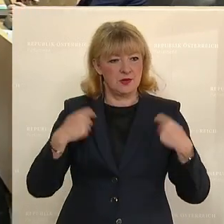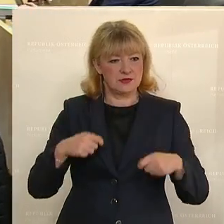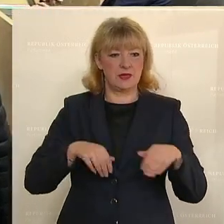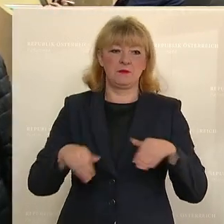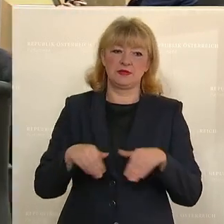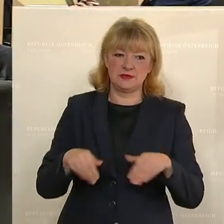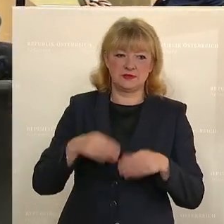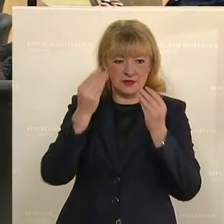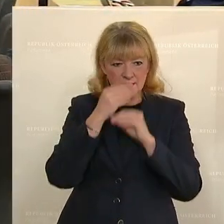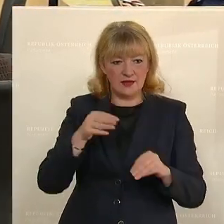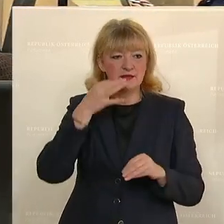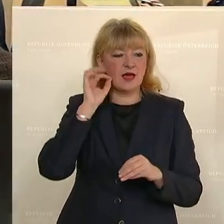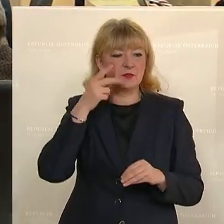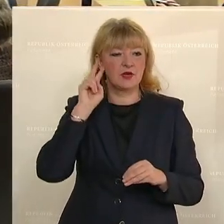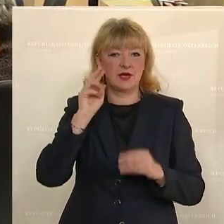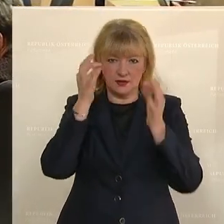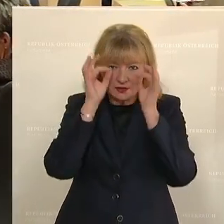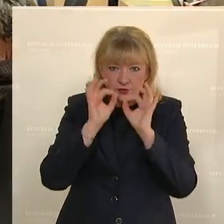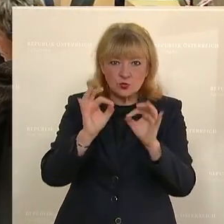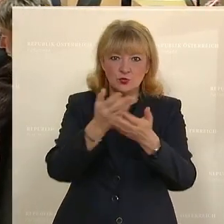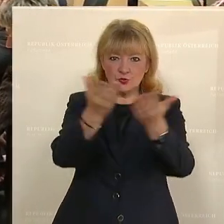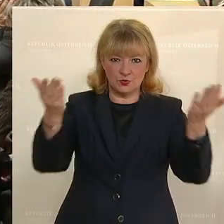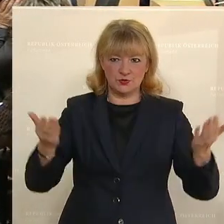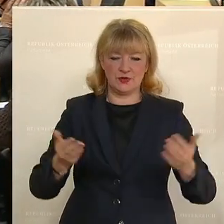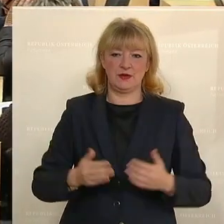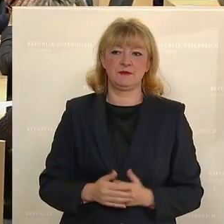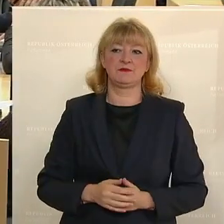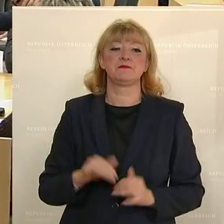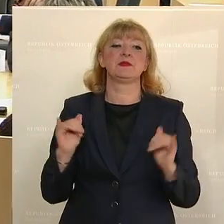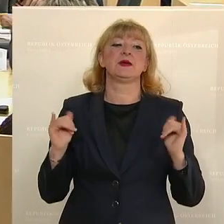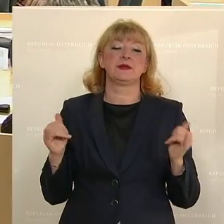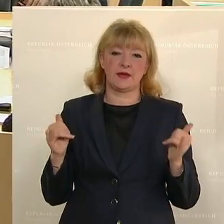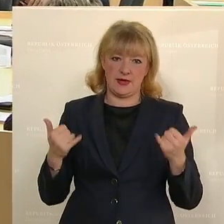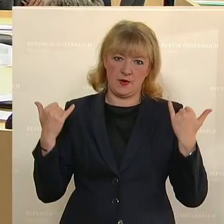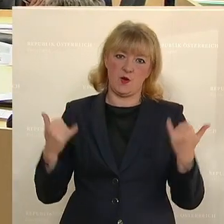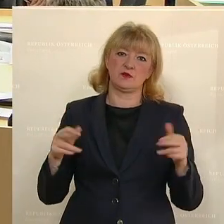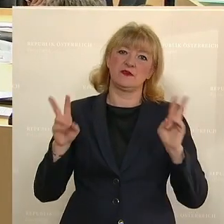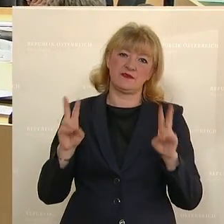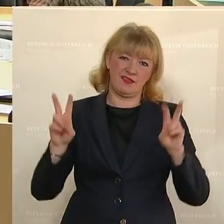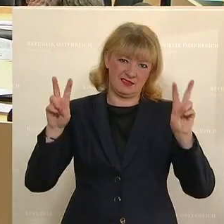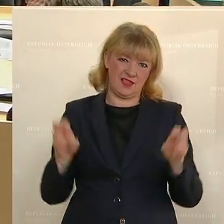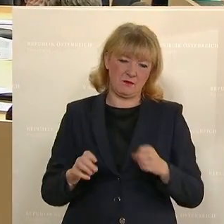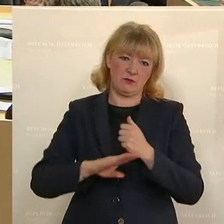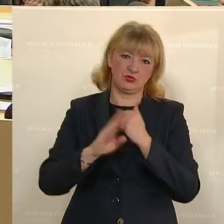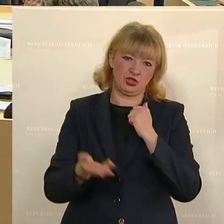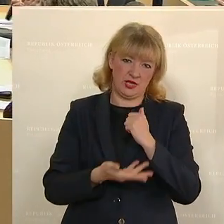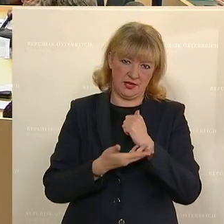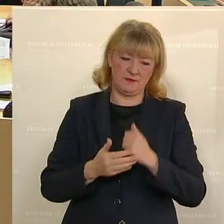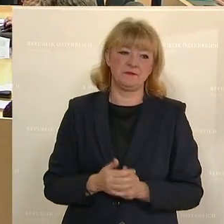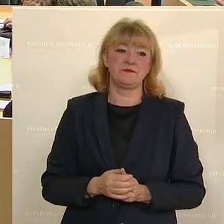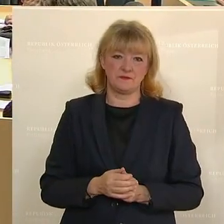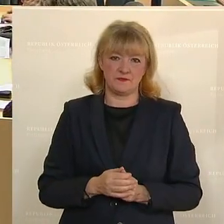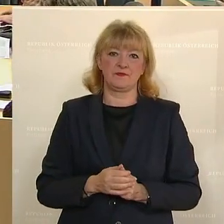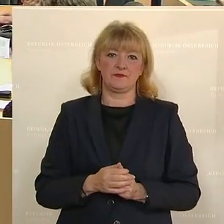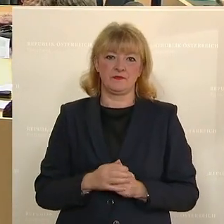Jetzt ist Markus Kotzer dran, der Sozialsprecher der Grünen. Ja, heute geht es tatsächlich um das Budget und um